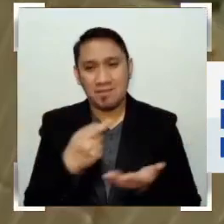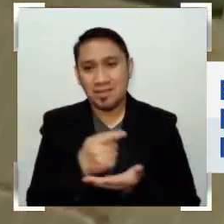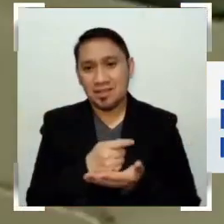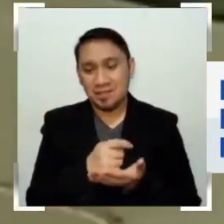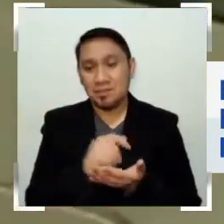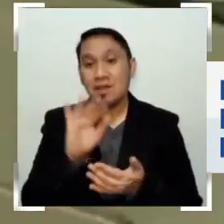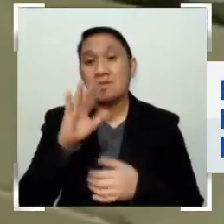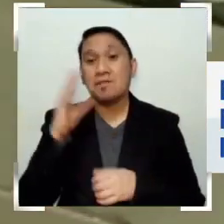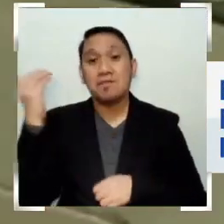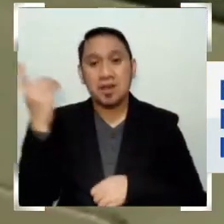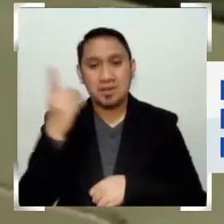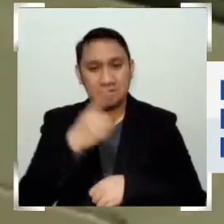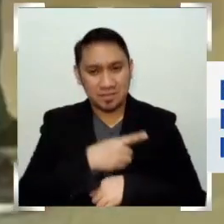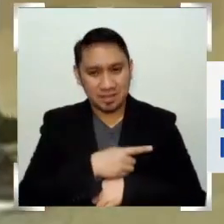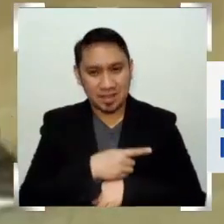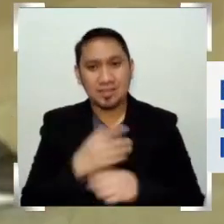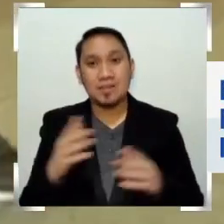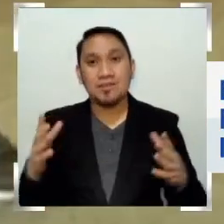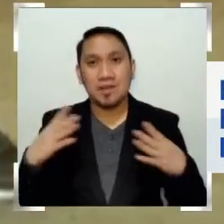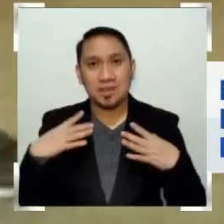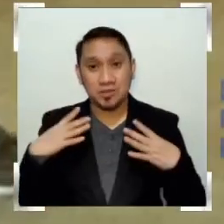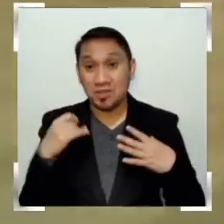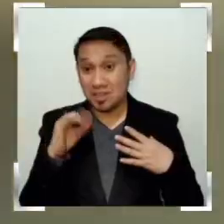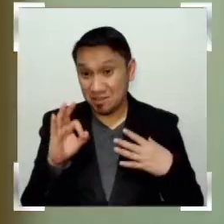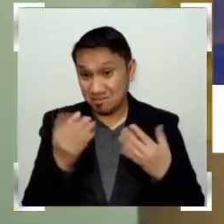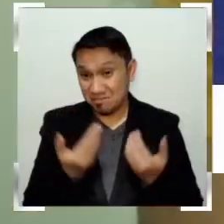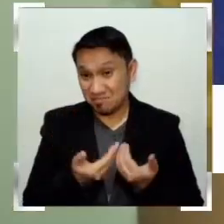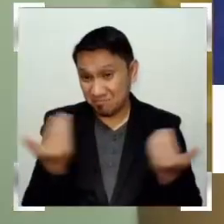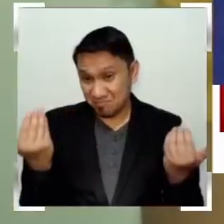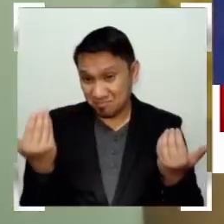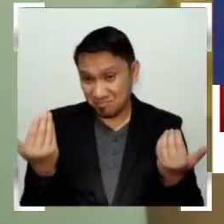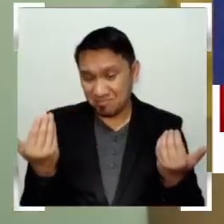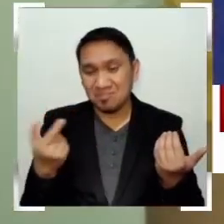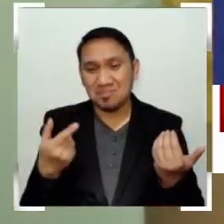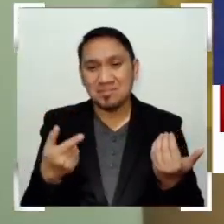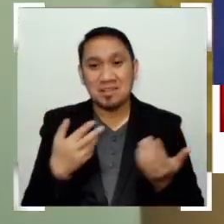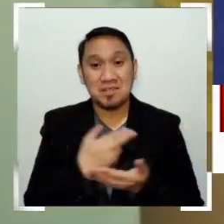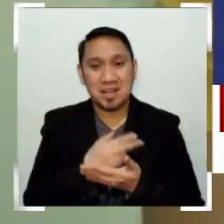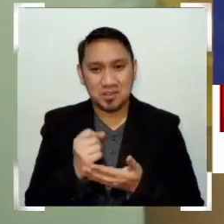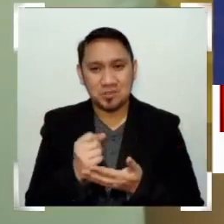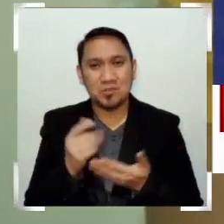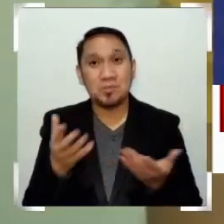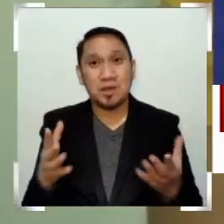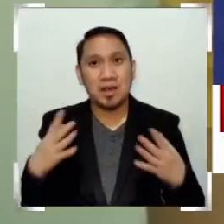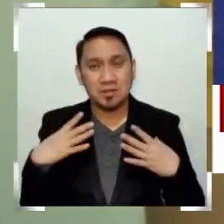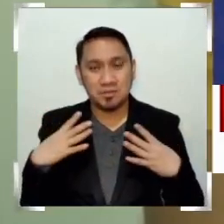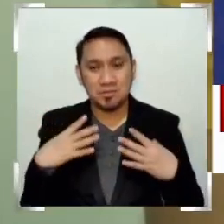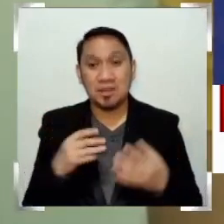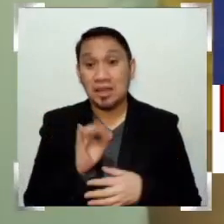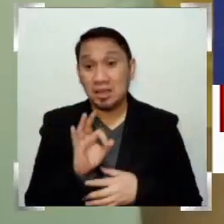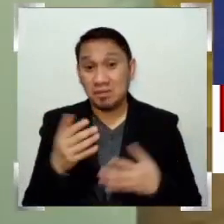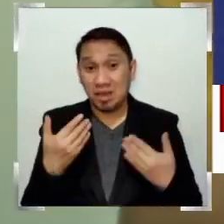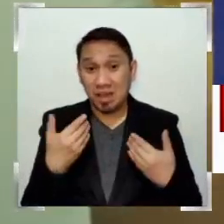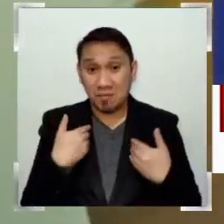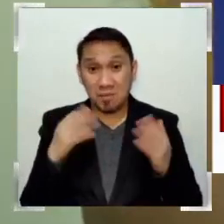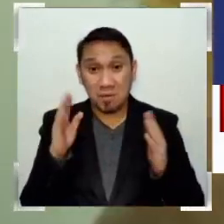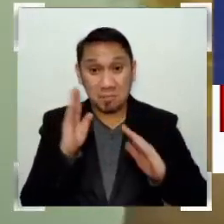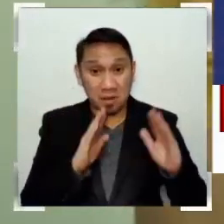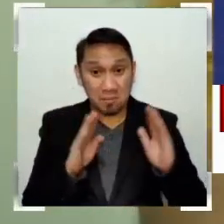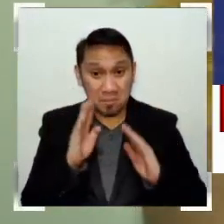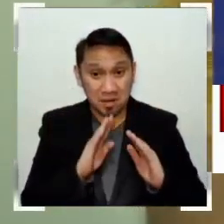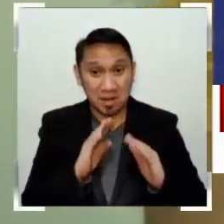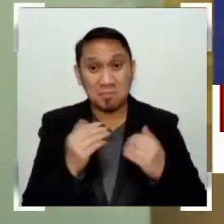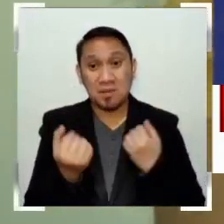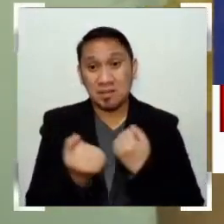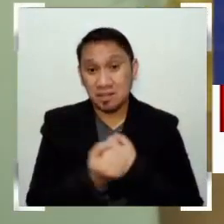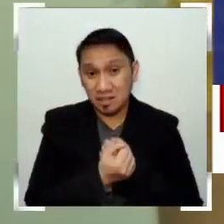mga kagagaling lang sa paghihiwalay sa dating karelasyon. Kung maproblema ka sa gugma, murag maproblema po ka sa imong entire